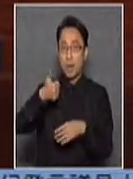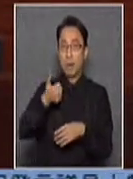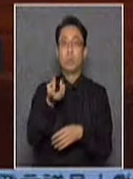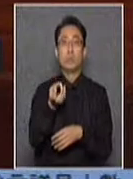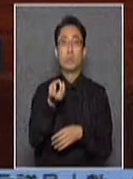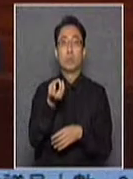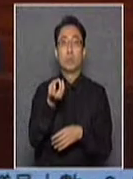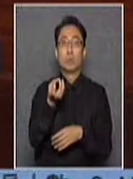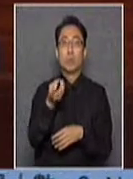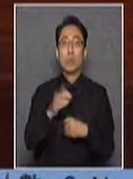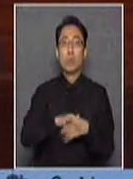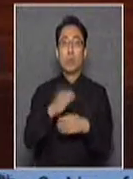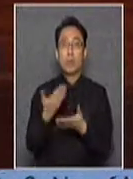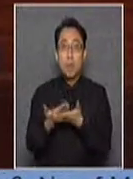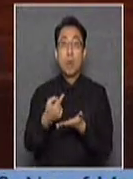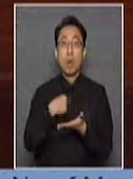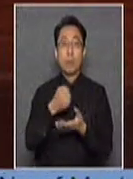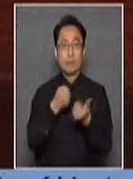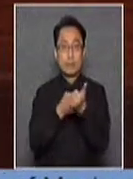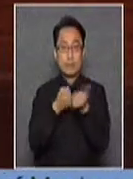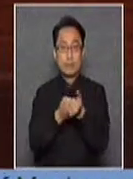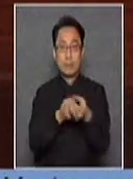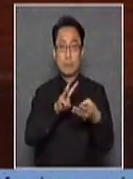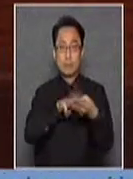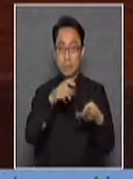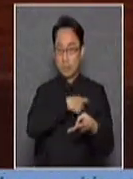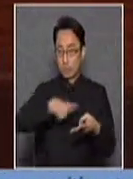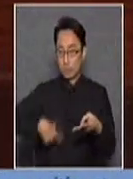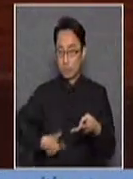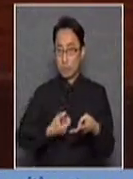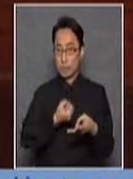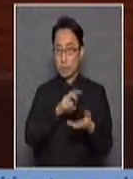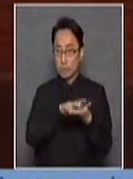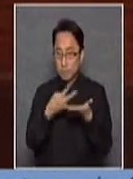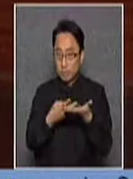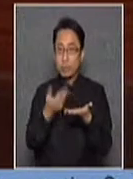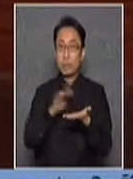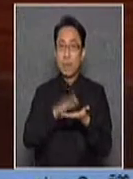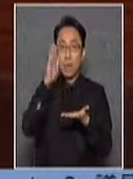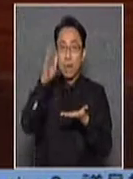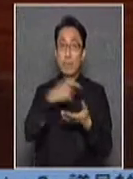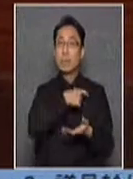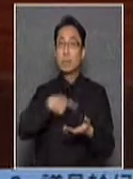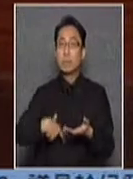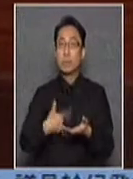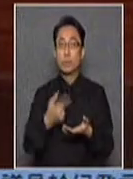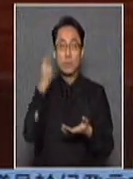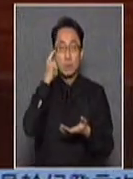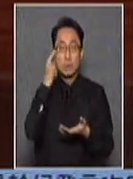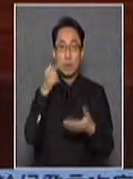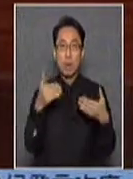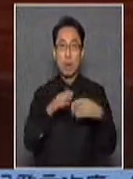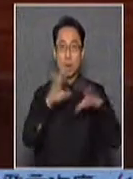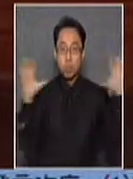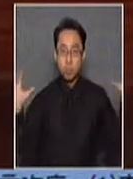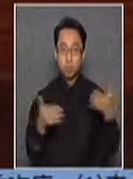的，但是今天我就支持田北辰議員的修訂，也都希望議員清楚看出現時集體運輸系統